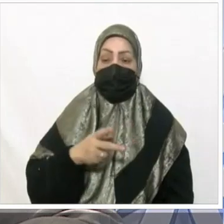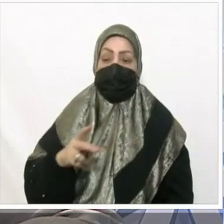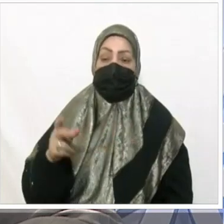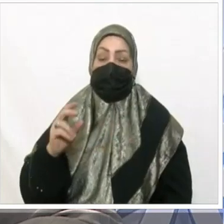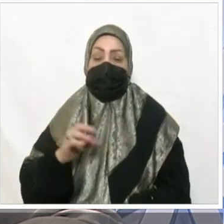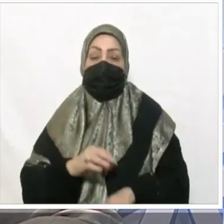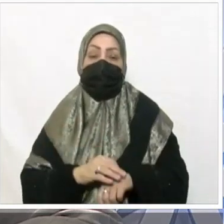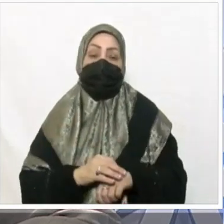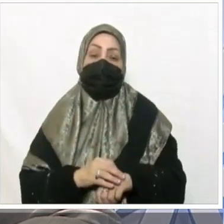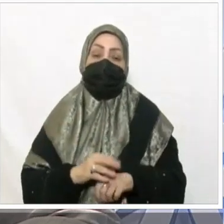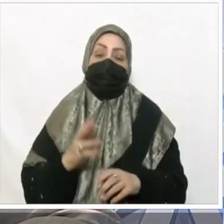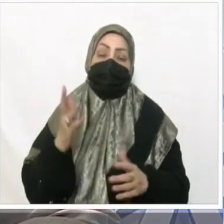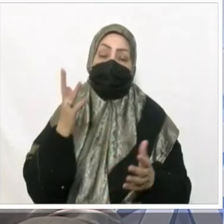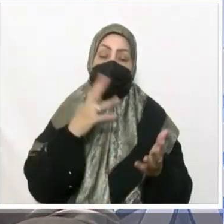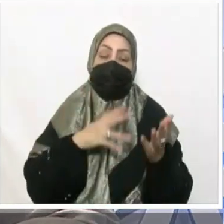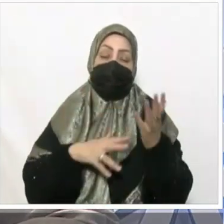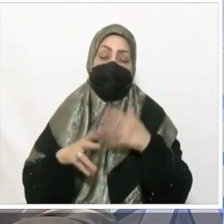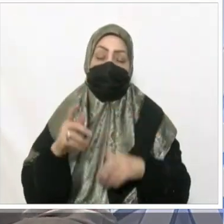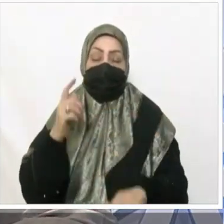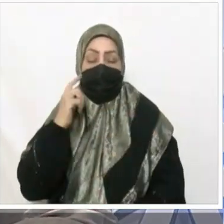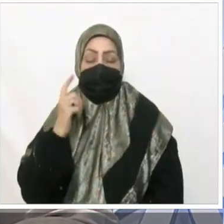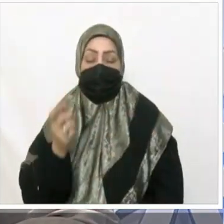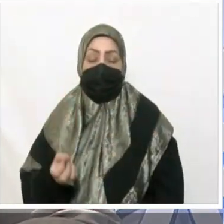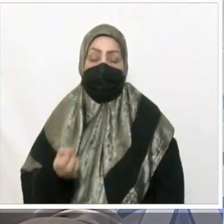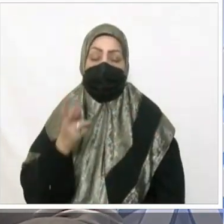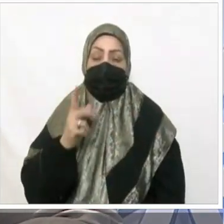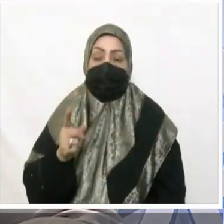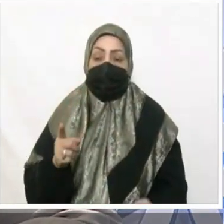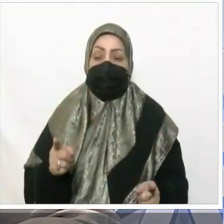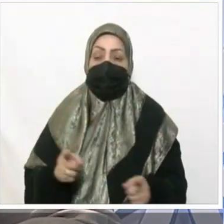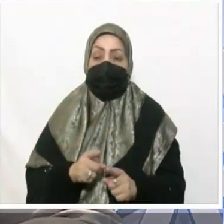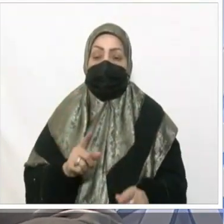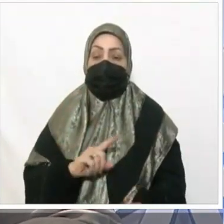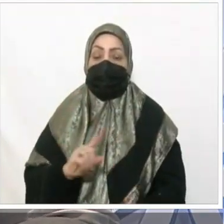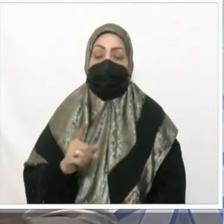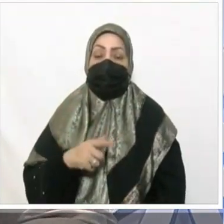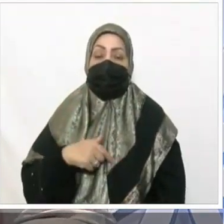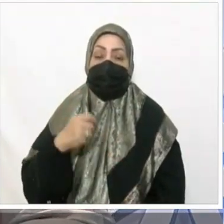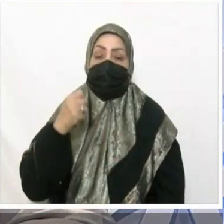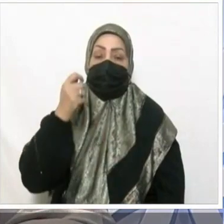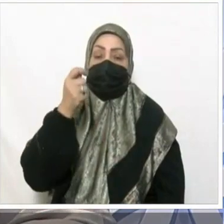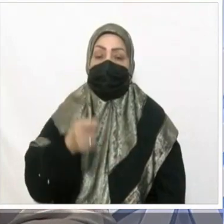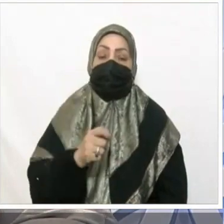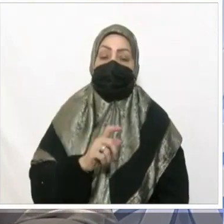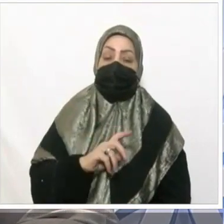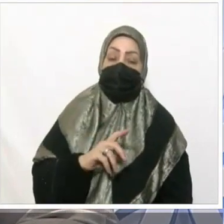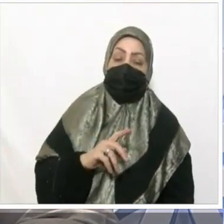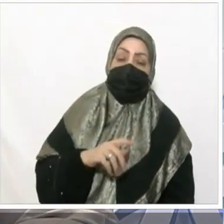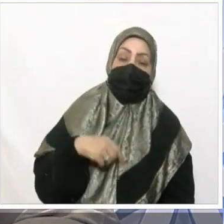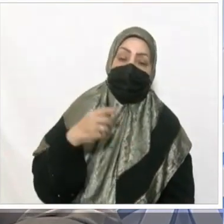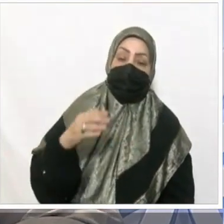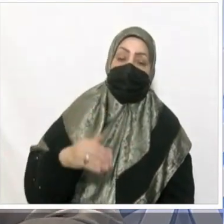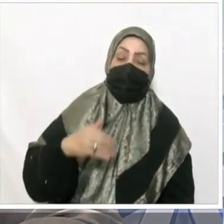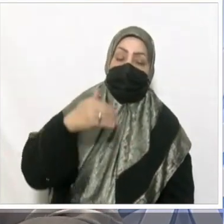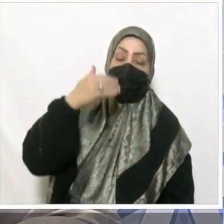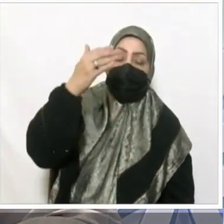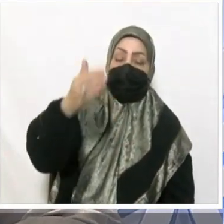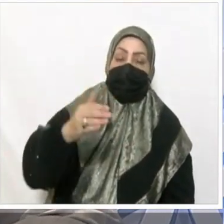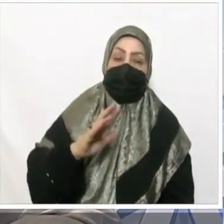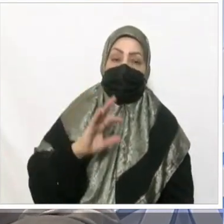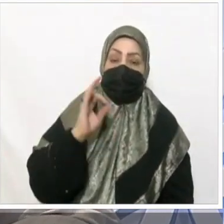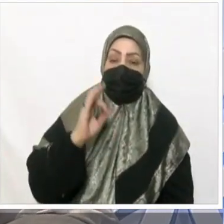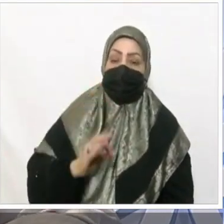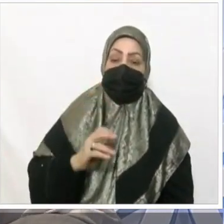لا كفارة عليه، وإذا كان تأوله بعيدا فإن عليه الكفارة. وبالتالي احذروا مثل